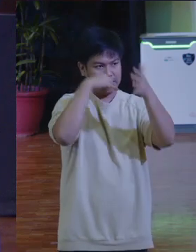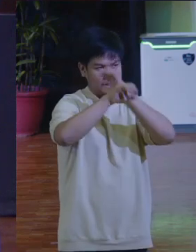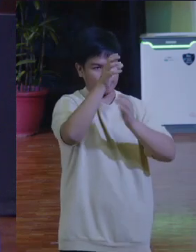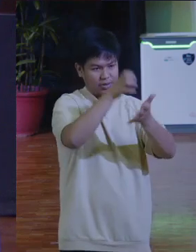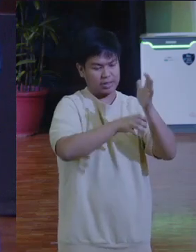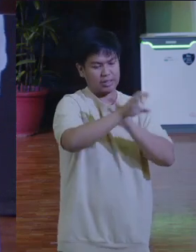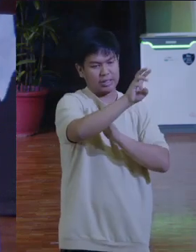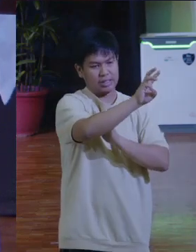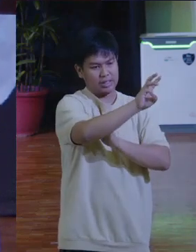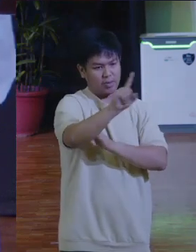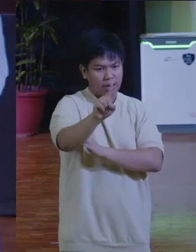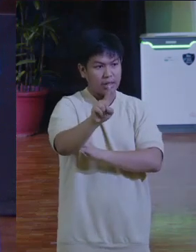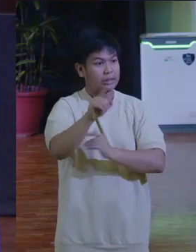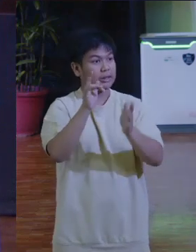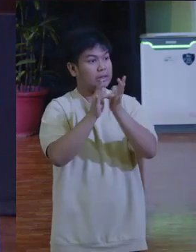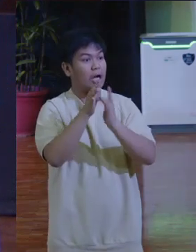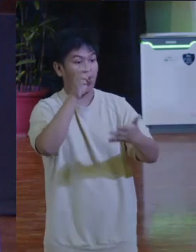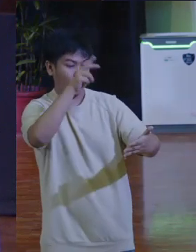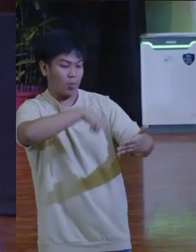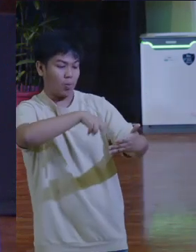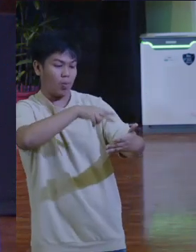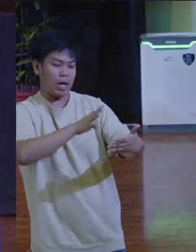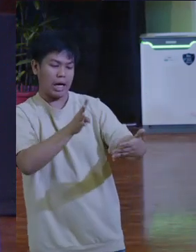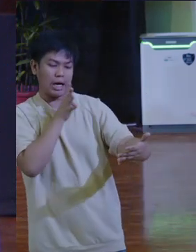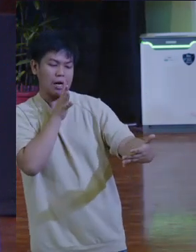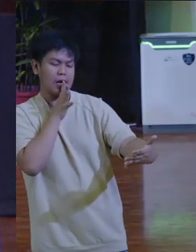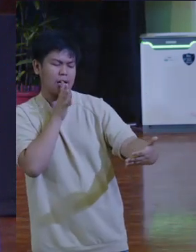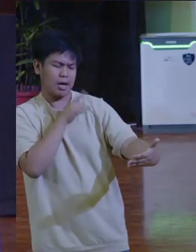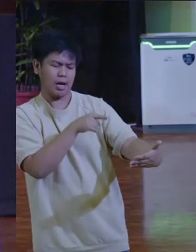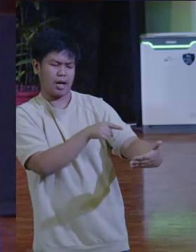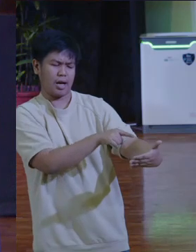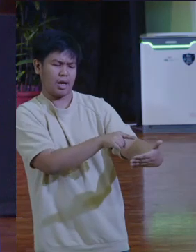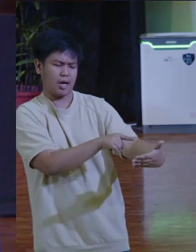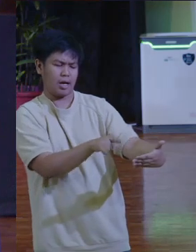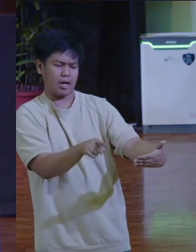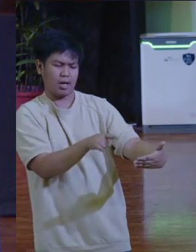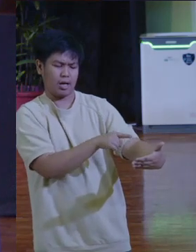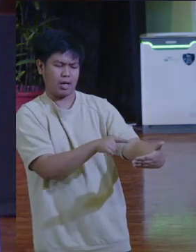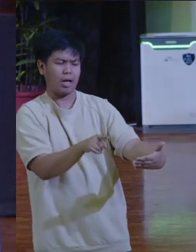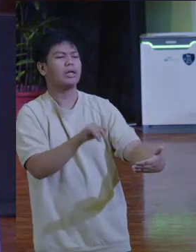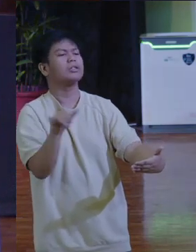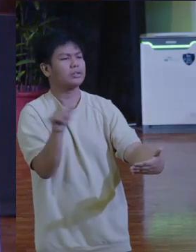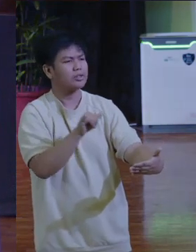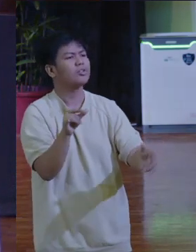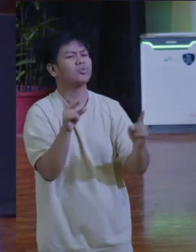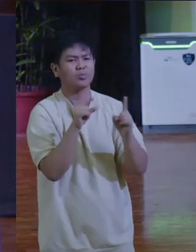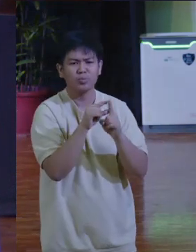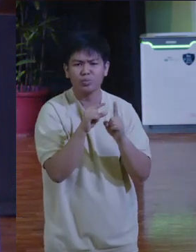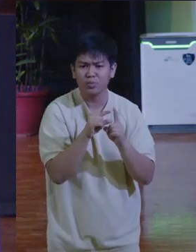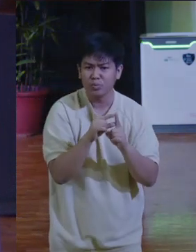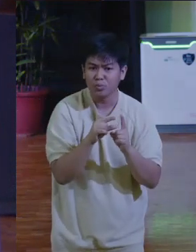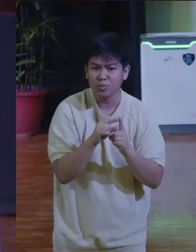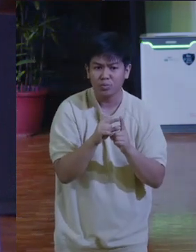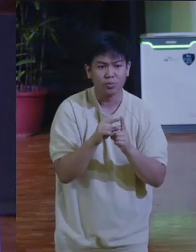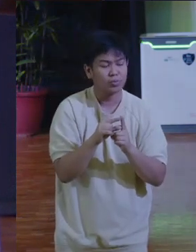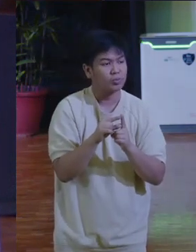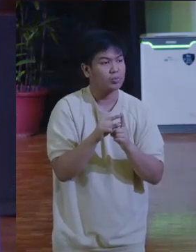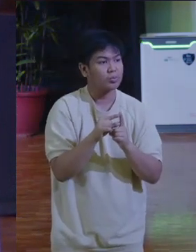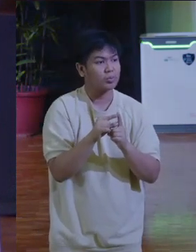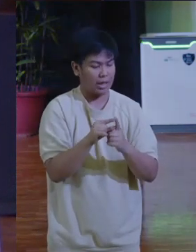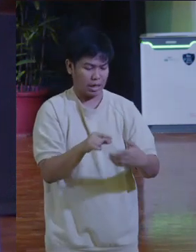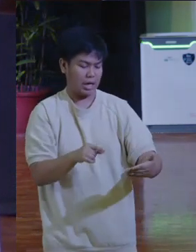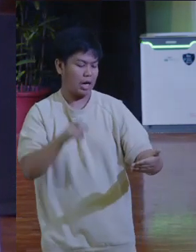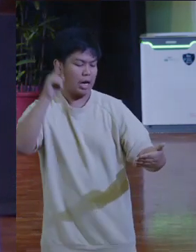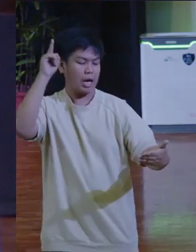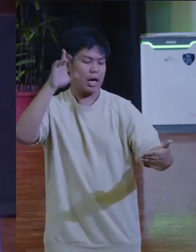and 2. At binasa niya yung pinag-aaralan natin ngayon. Sinabi niya, he has sent me to proclaim